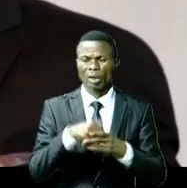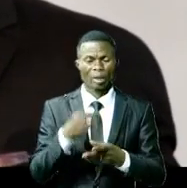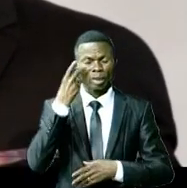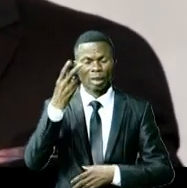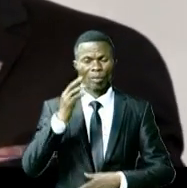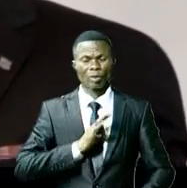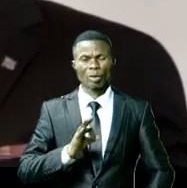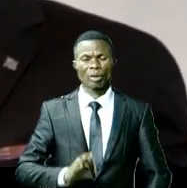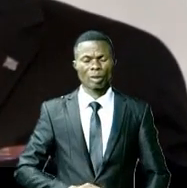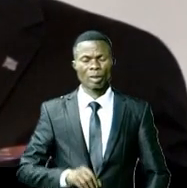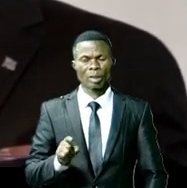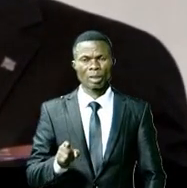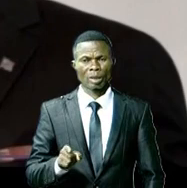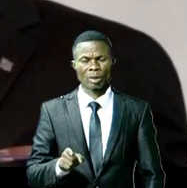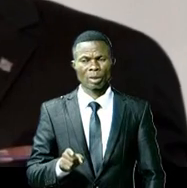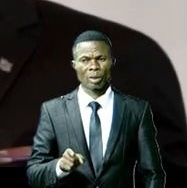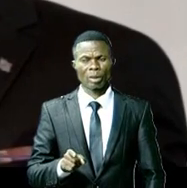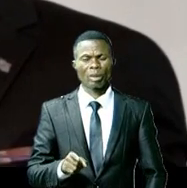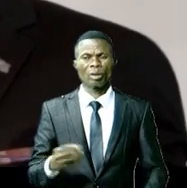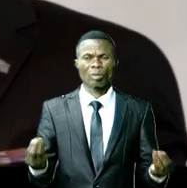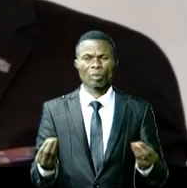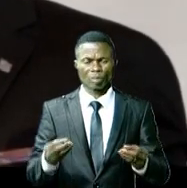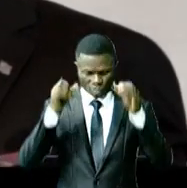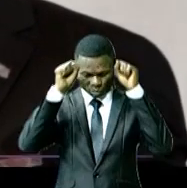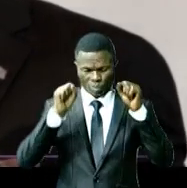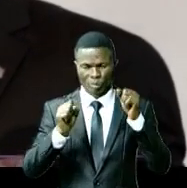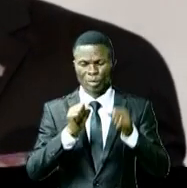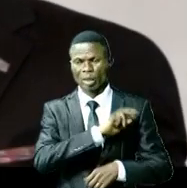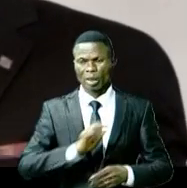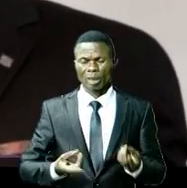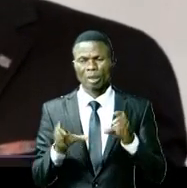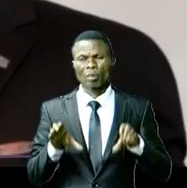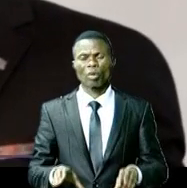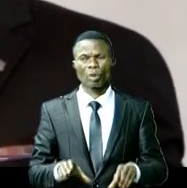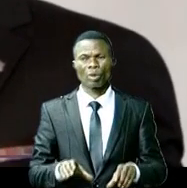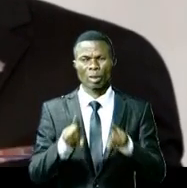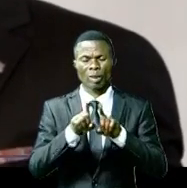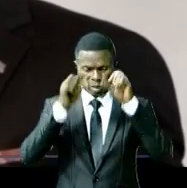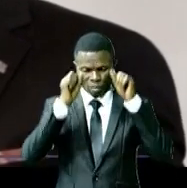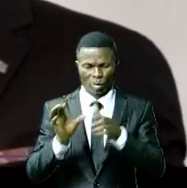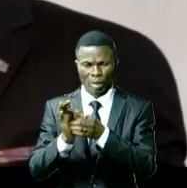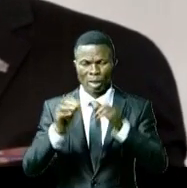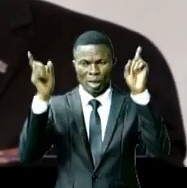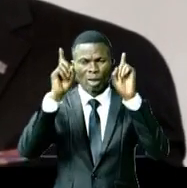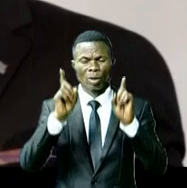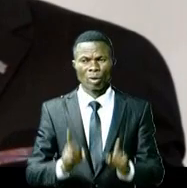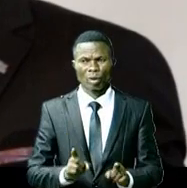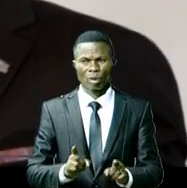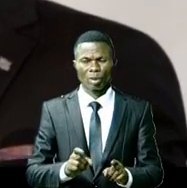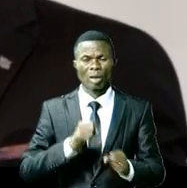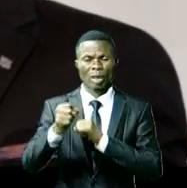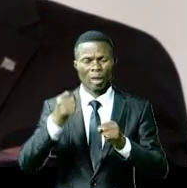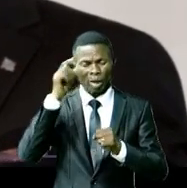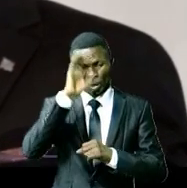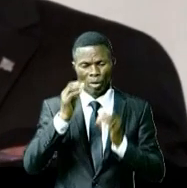chef de l'État, son Excellence M. Félix Antoine Tshisekedi, président de la République démocratique du Congo et président de l'Union africaine dans son combat pour la